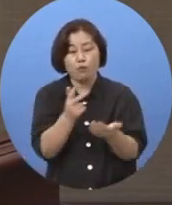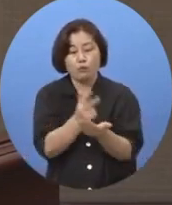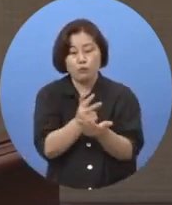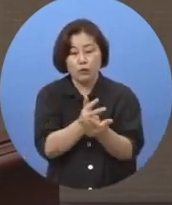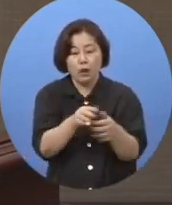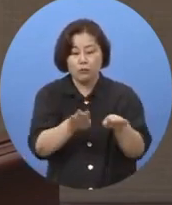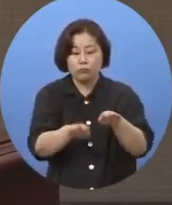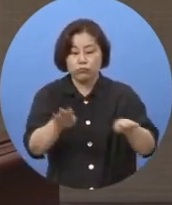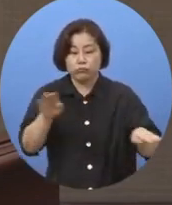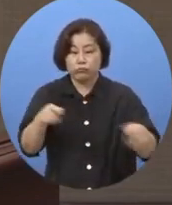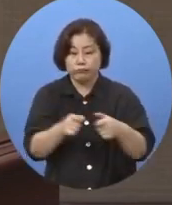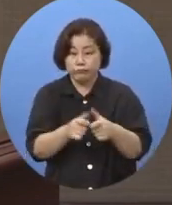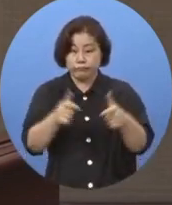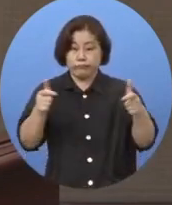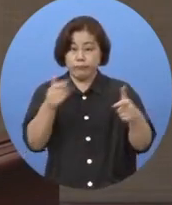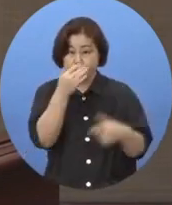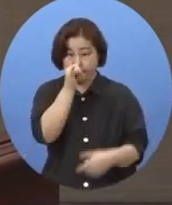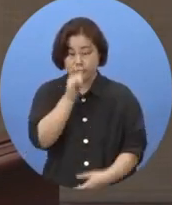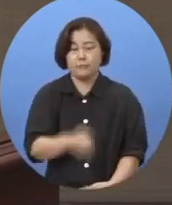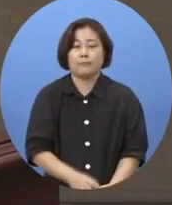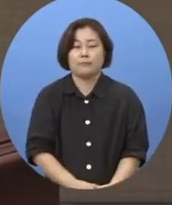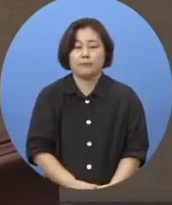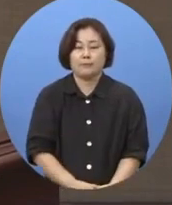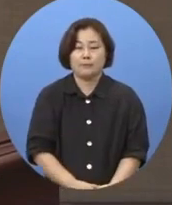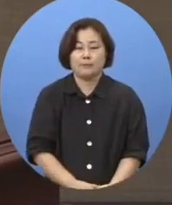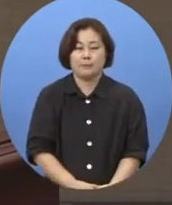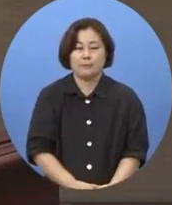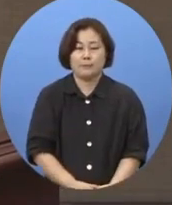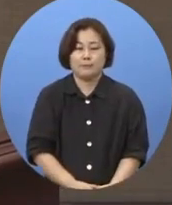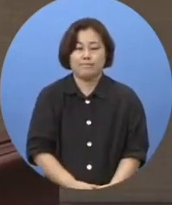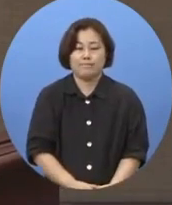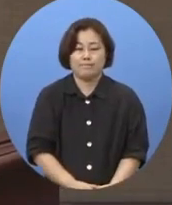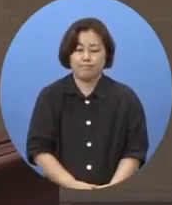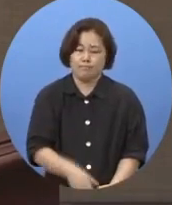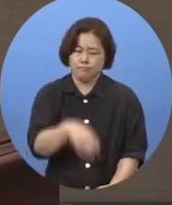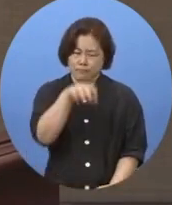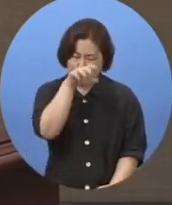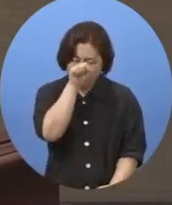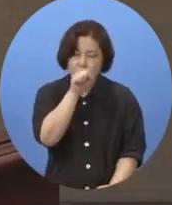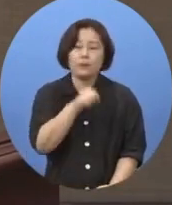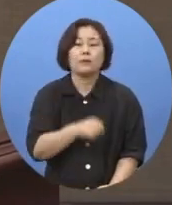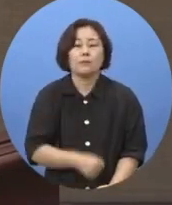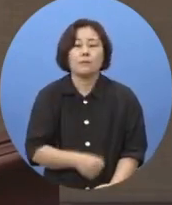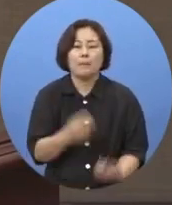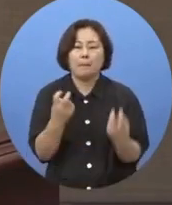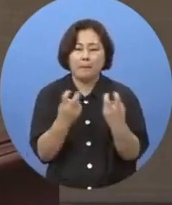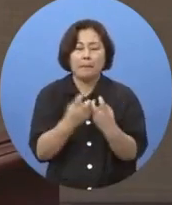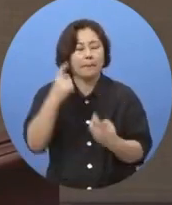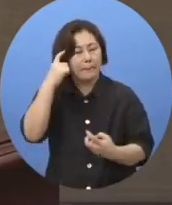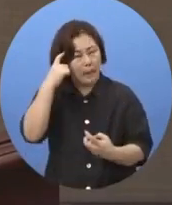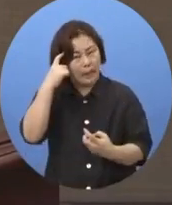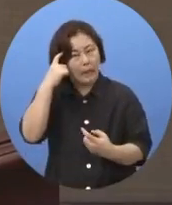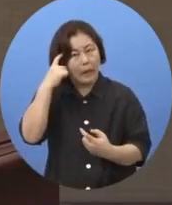해결할 수 있다는 점에서 모두들 최선의 대안이라고 입을 모았습니다